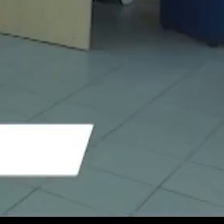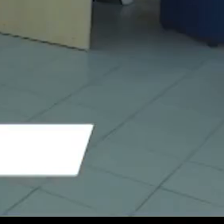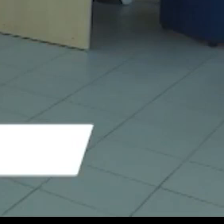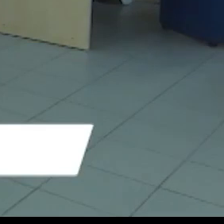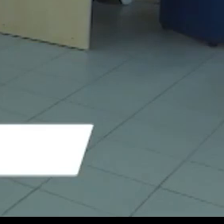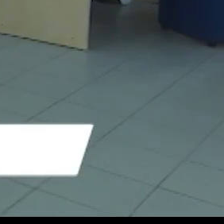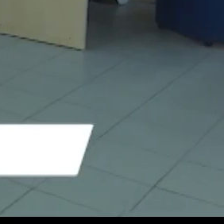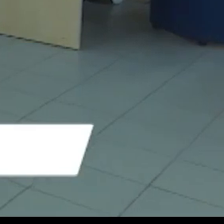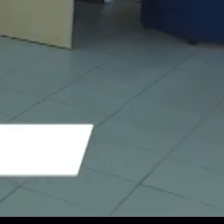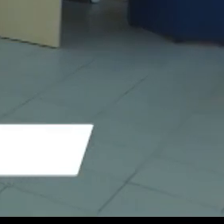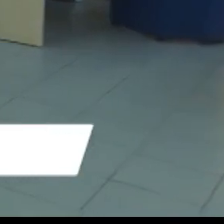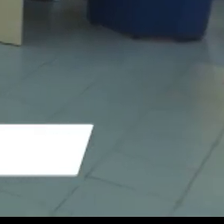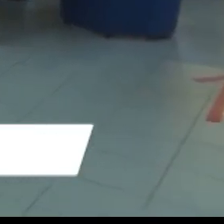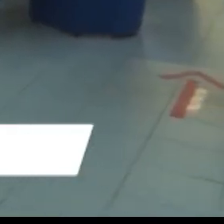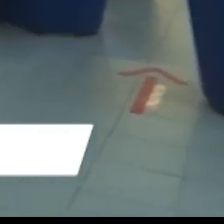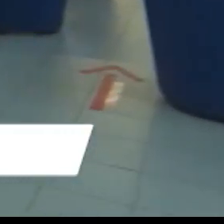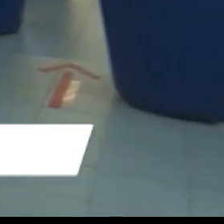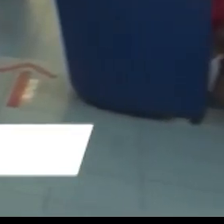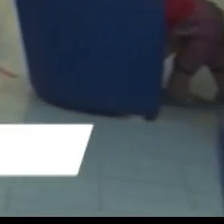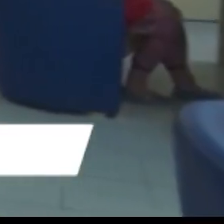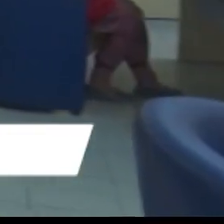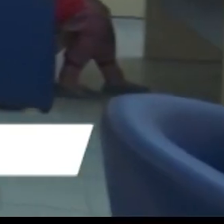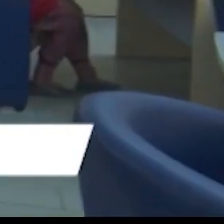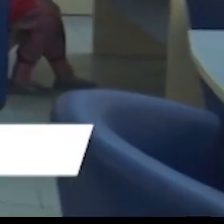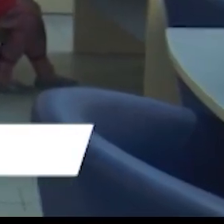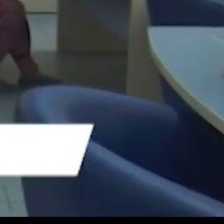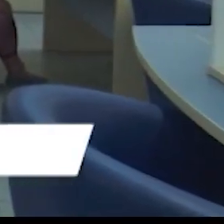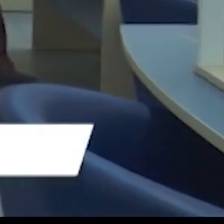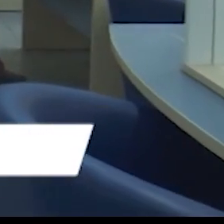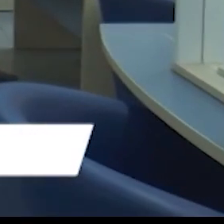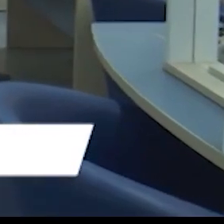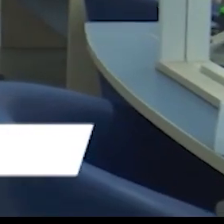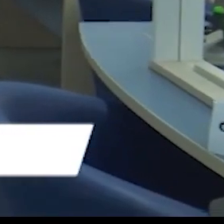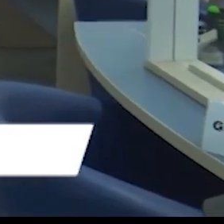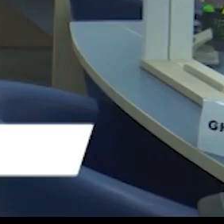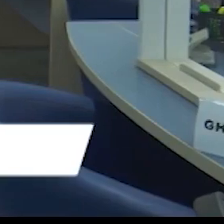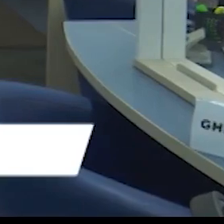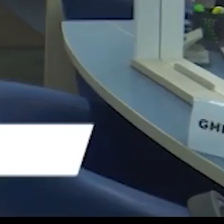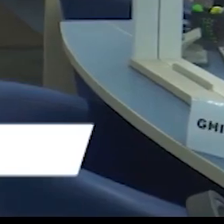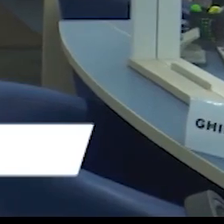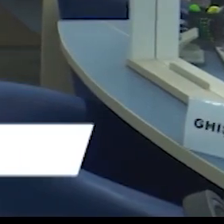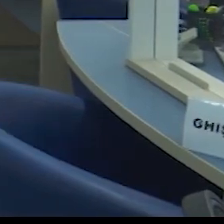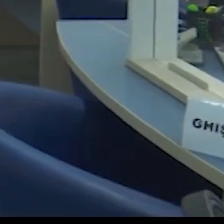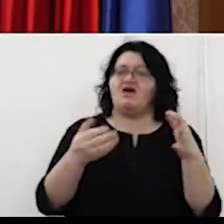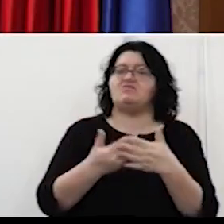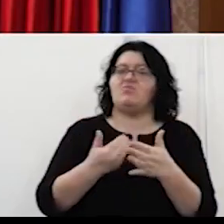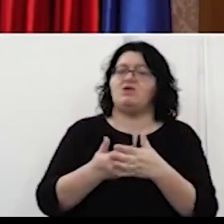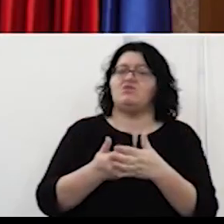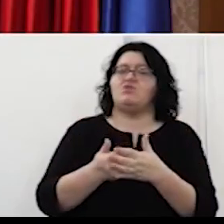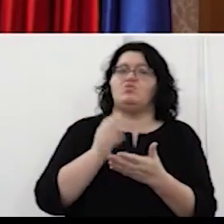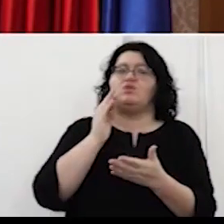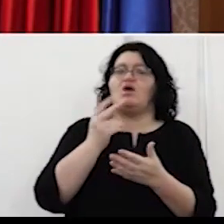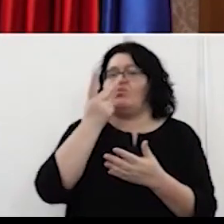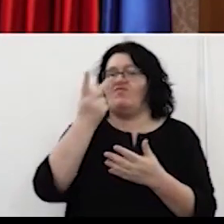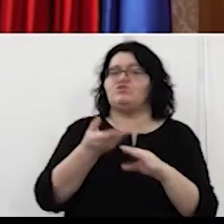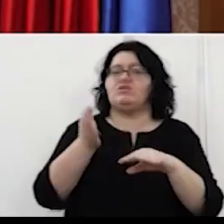noul administrator al orașului preia și răspunderea financiară. În acest proces de selecție în care noi ne-am